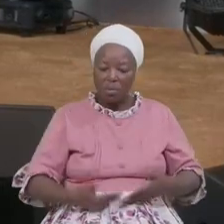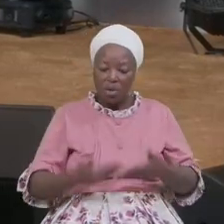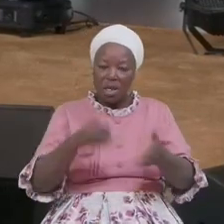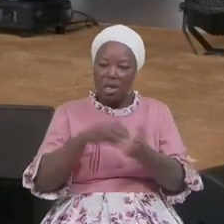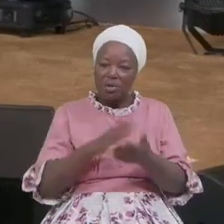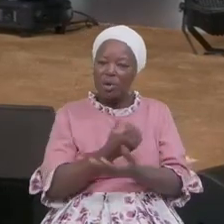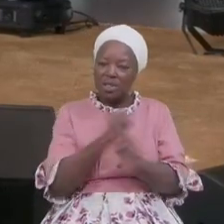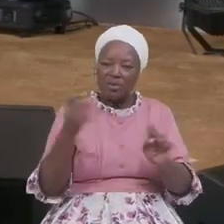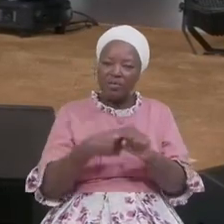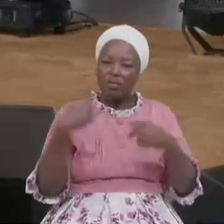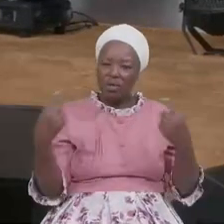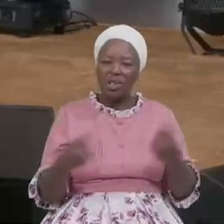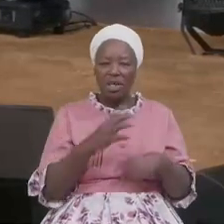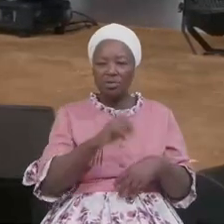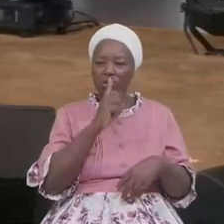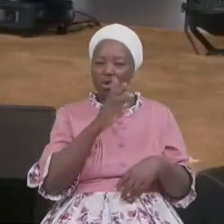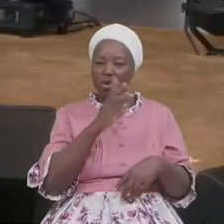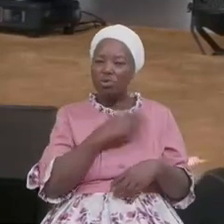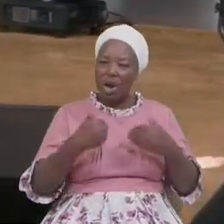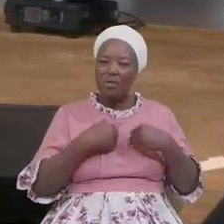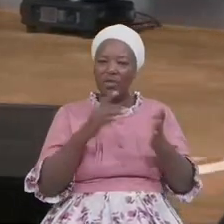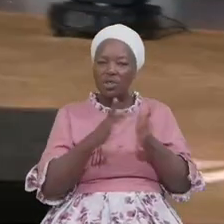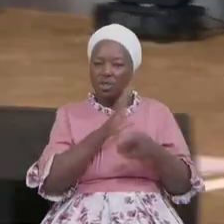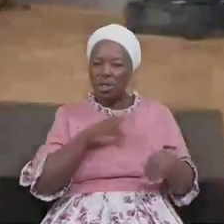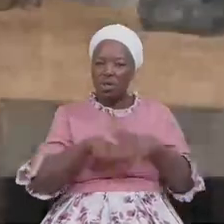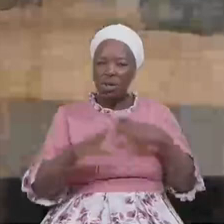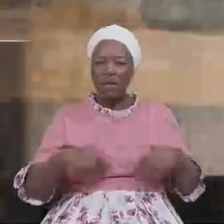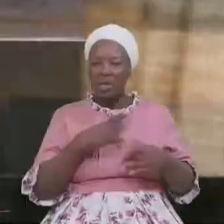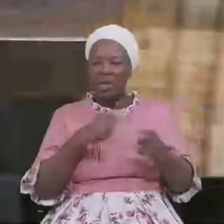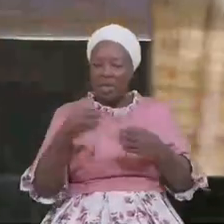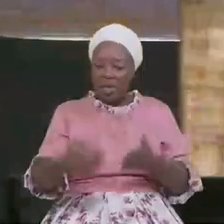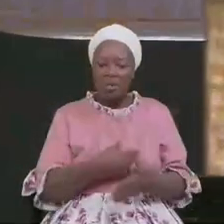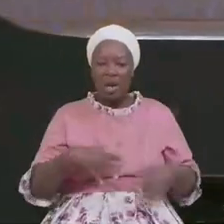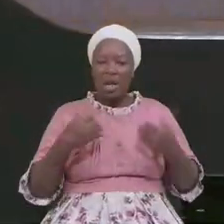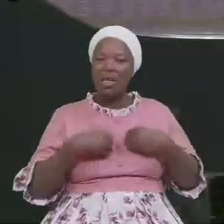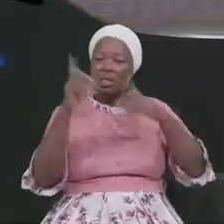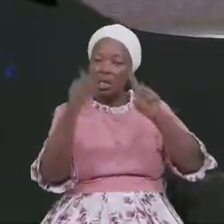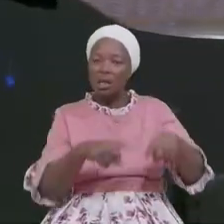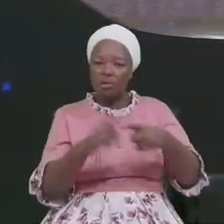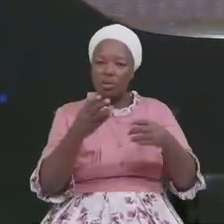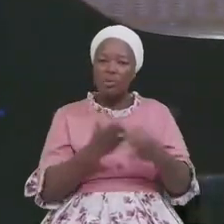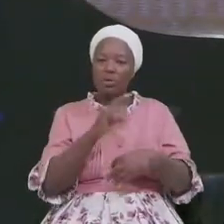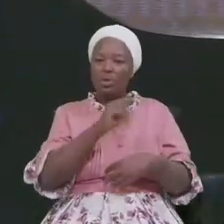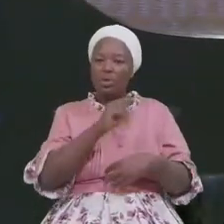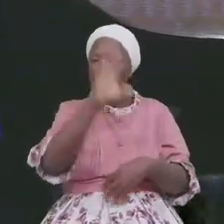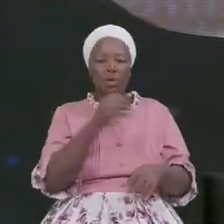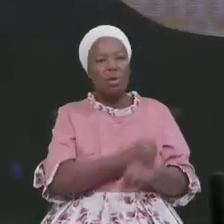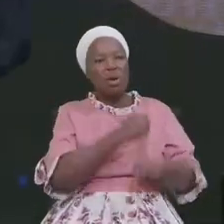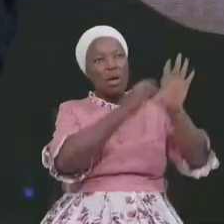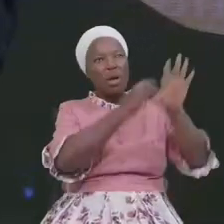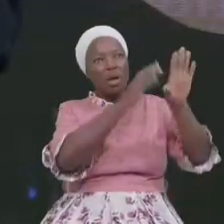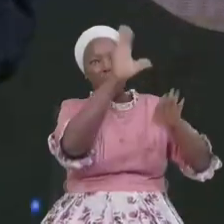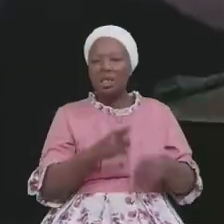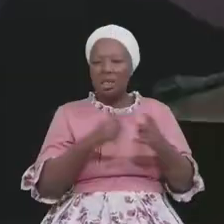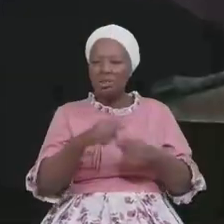es régénéré, si la nouvelle vie t'est parvenue de la croix du calvaire et tu es justifié